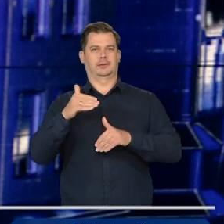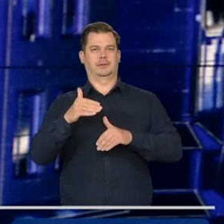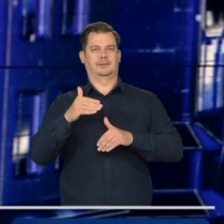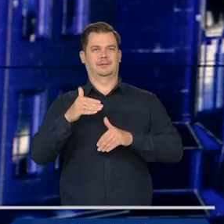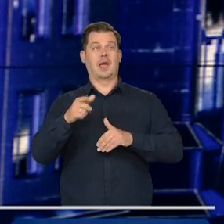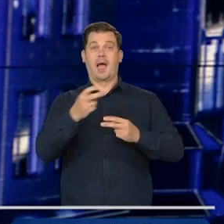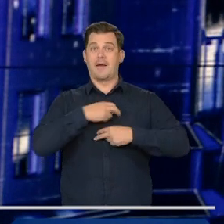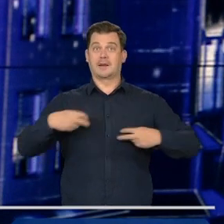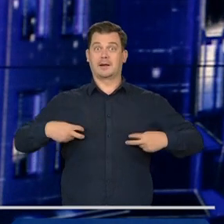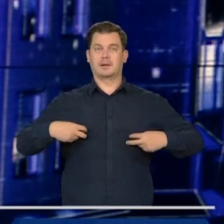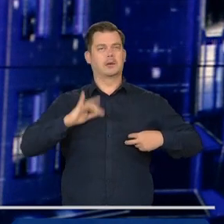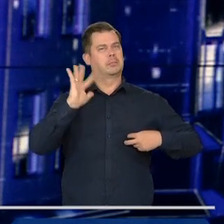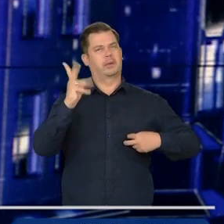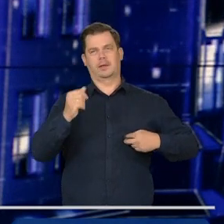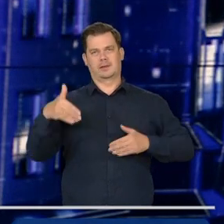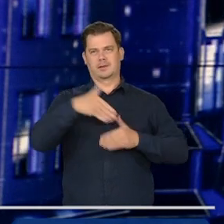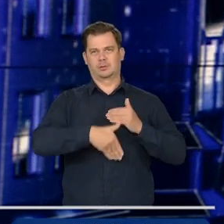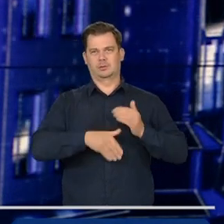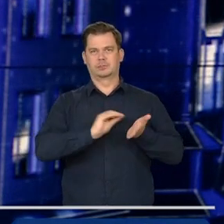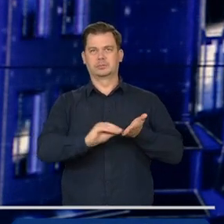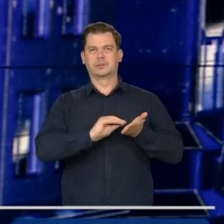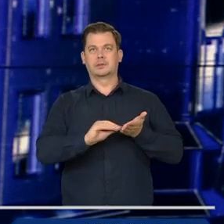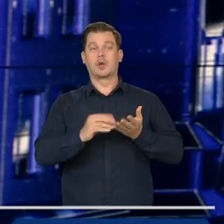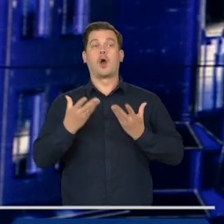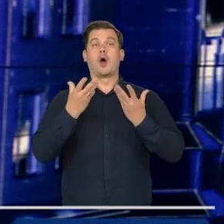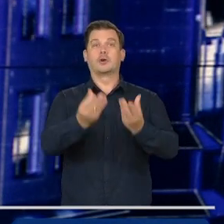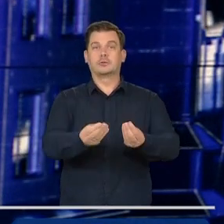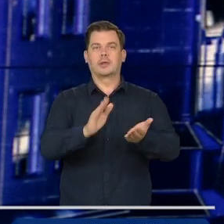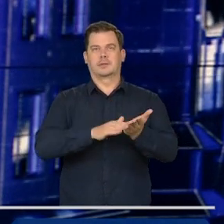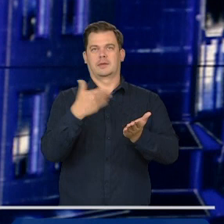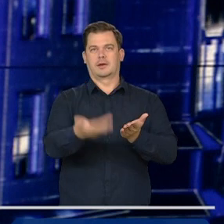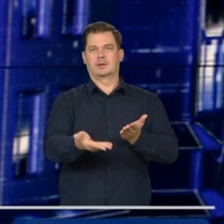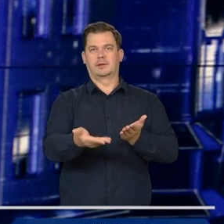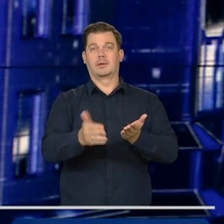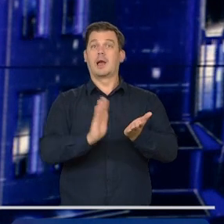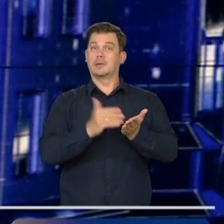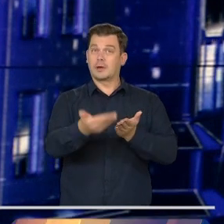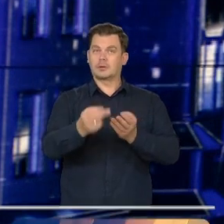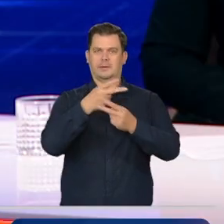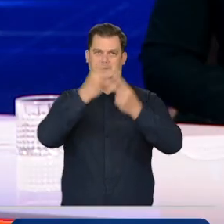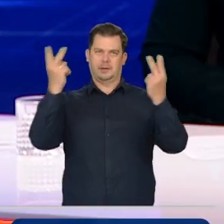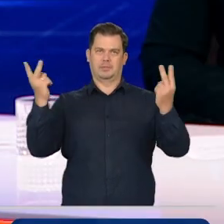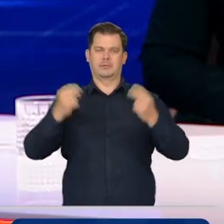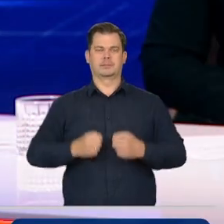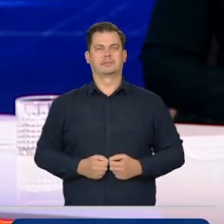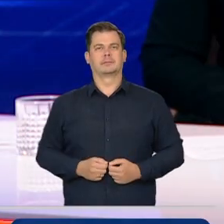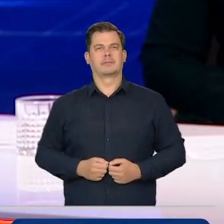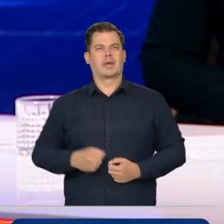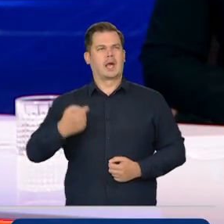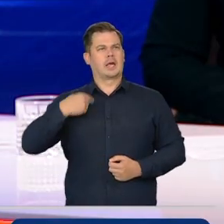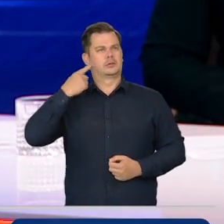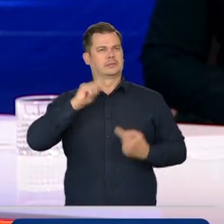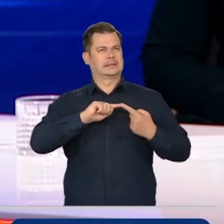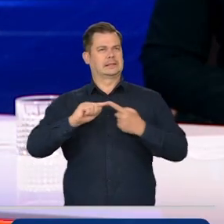ta Ewangelia niesamowicie, że otrzymają tą nagrodę, a ta nagroda jest w niebie. Dzisiaj usłyszałam takie zdanie,